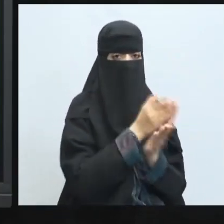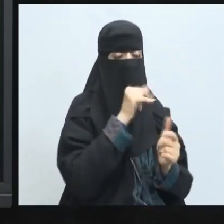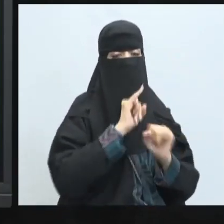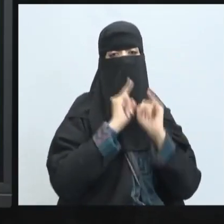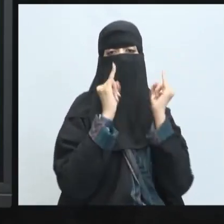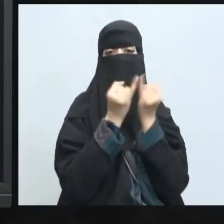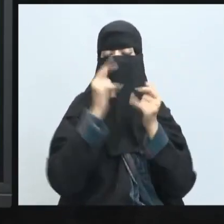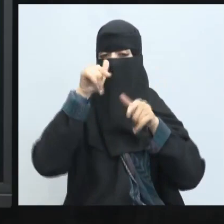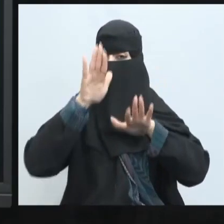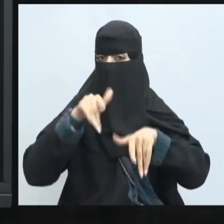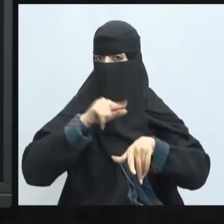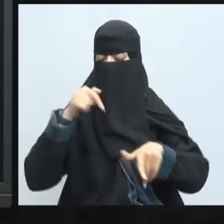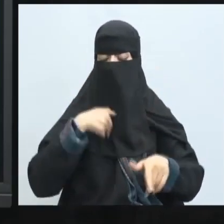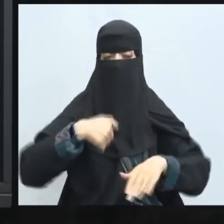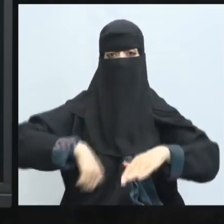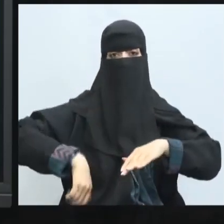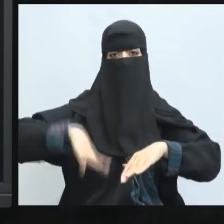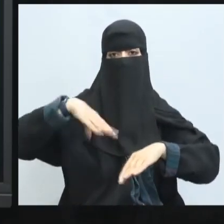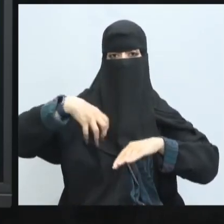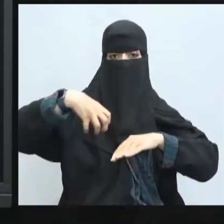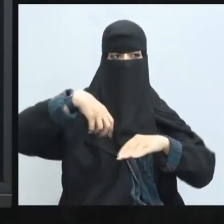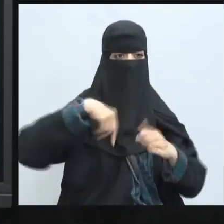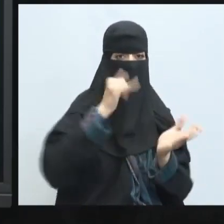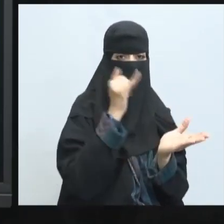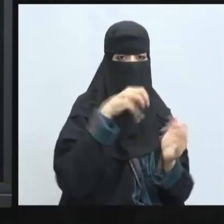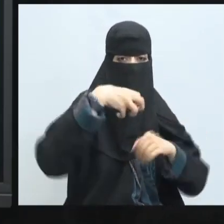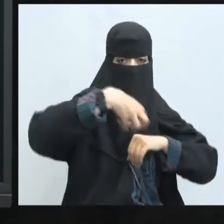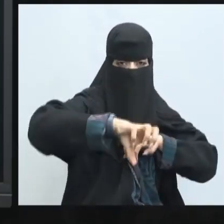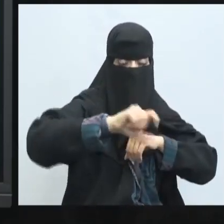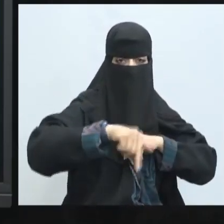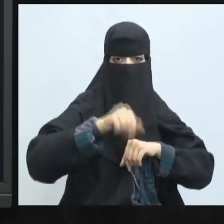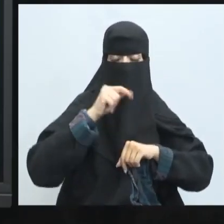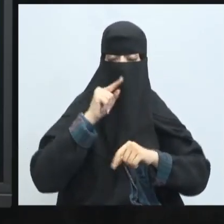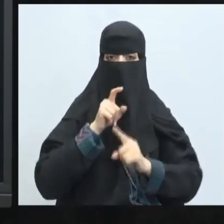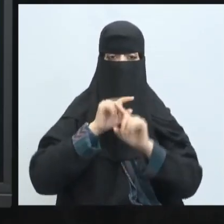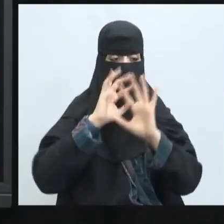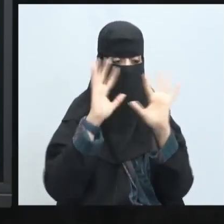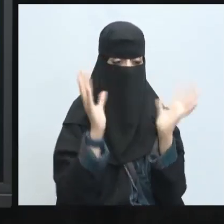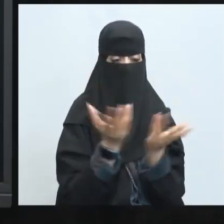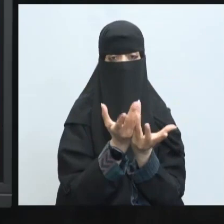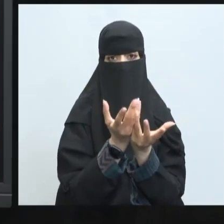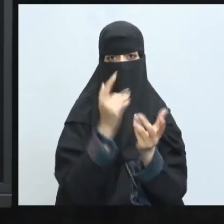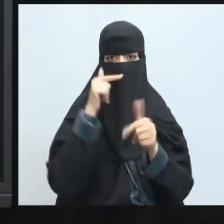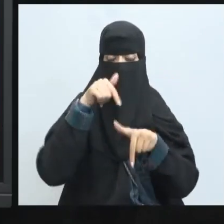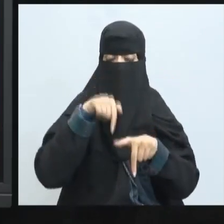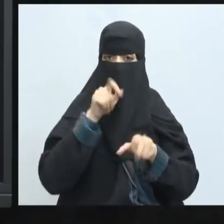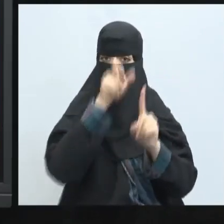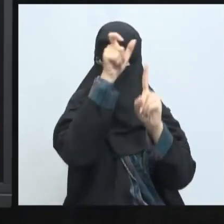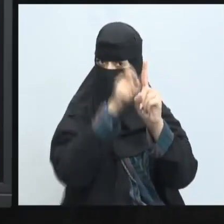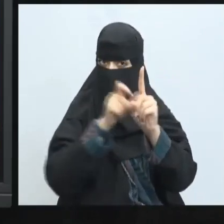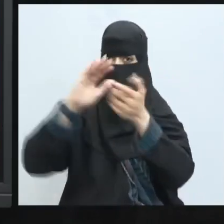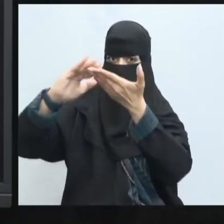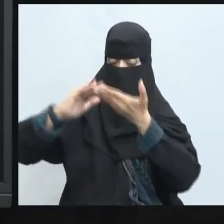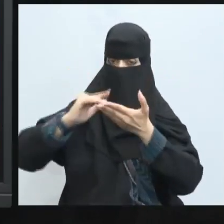يتبع قد يكون مسؤول مباشر بالتالي يعمل لصالح المنظمه ككل وذكرنا السكرتاريه الخاصه هو